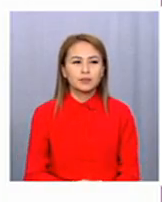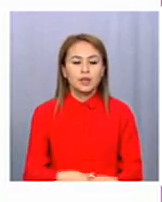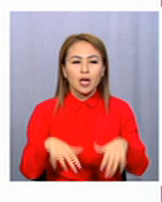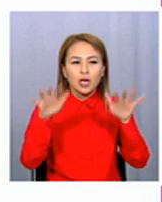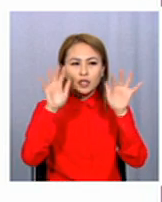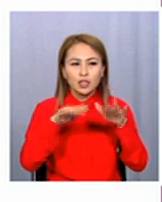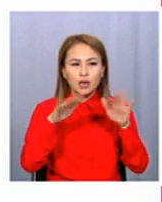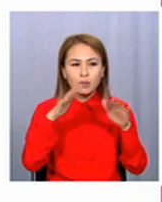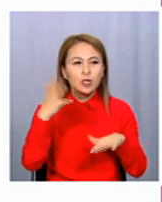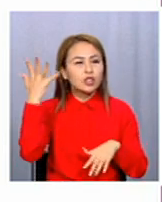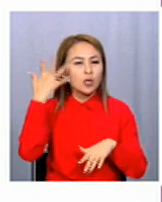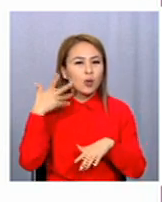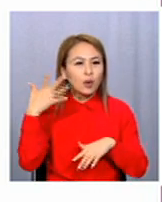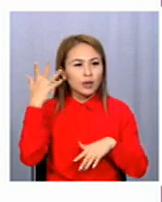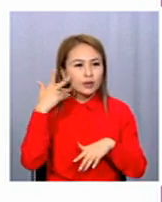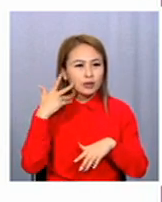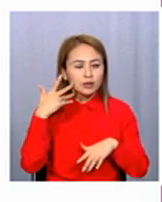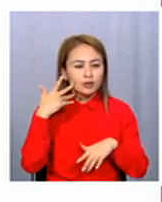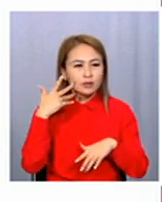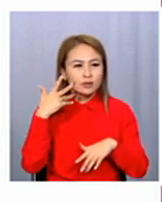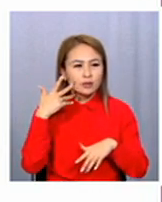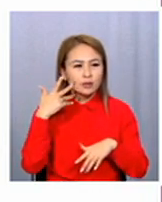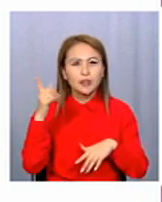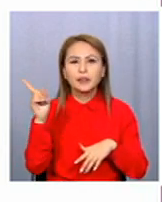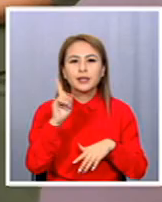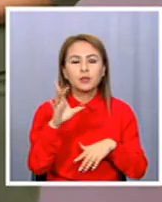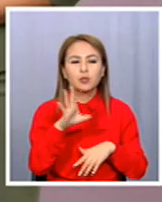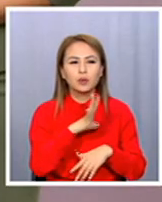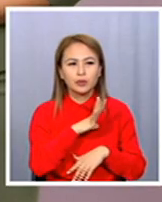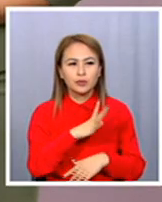Жаңбыр жауғанда не болды?